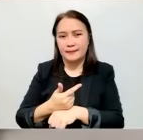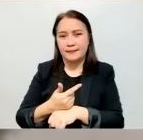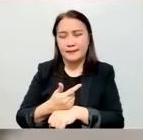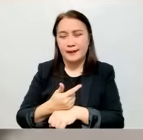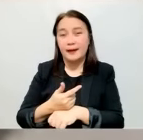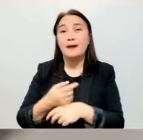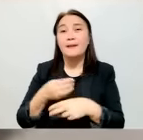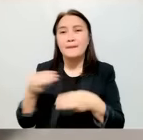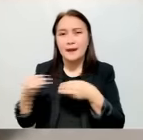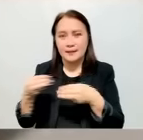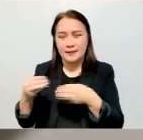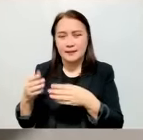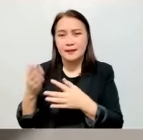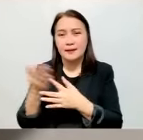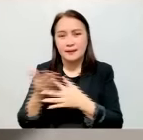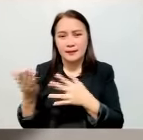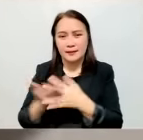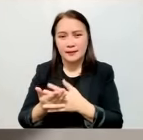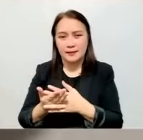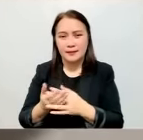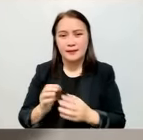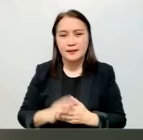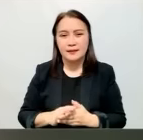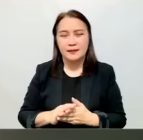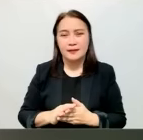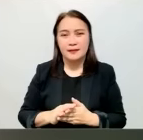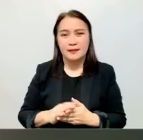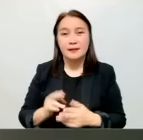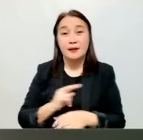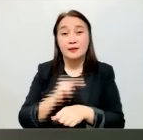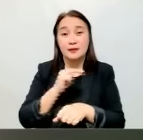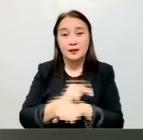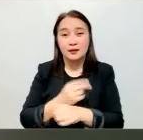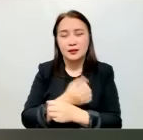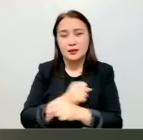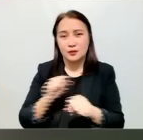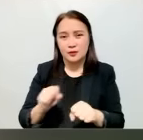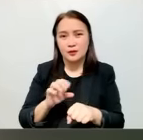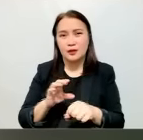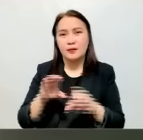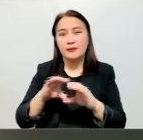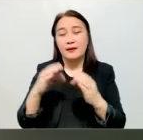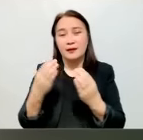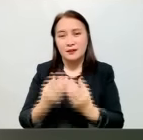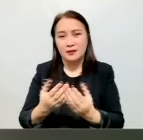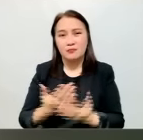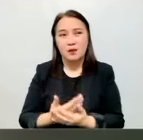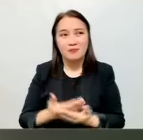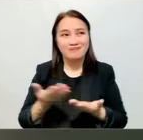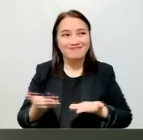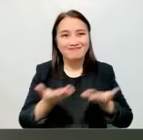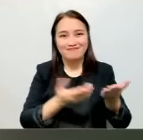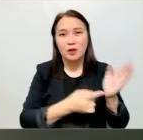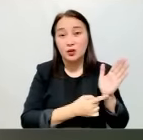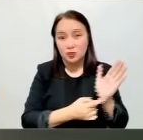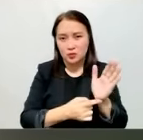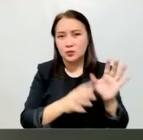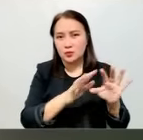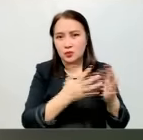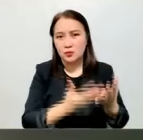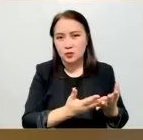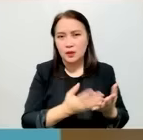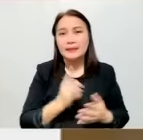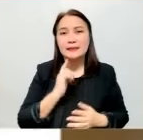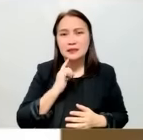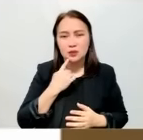sa National Security Council, malaking tulong ang pagkakaaresto kay Mabanza para maipakita sa mundo na seryoso ang Pilipinas sa pagsugpo sa